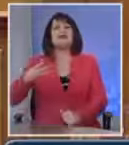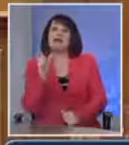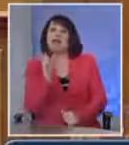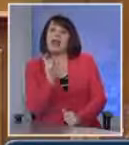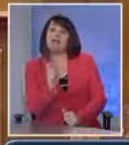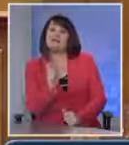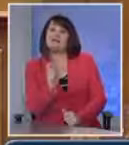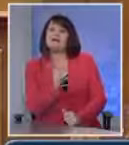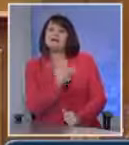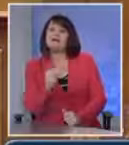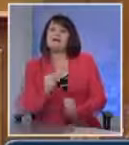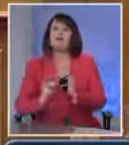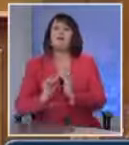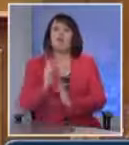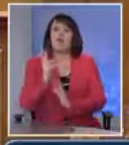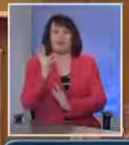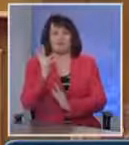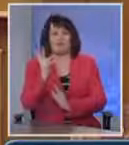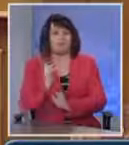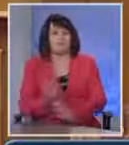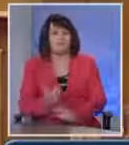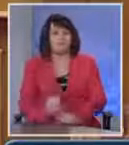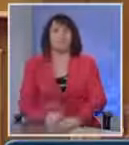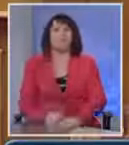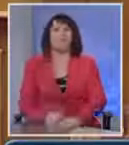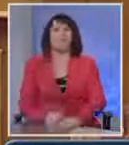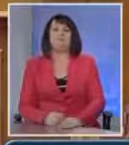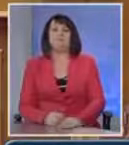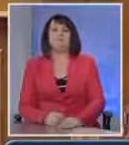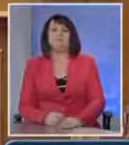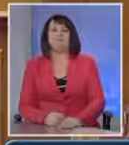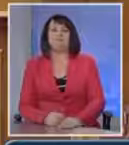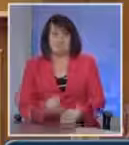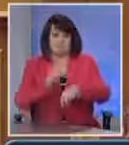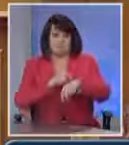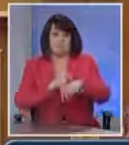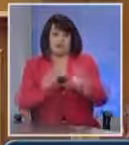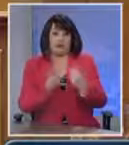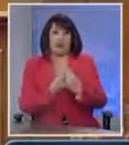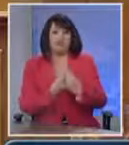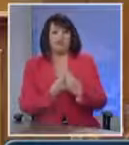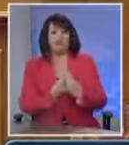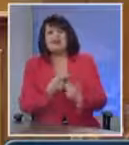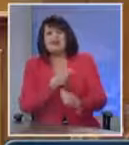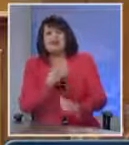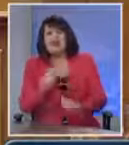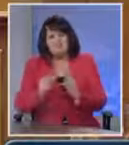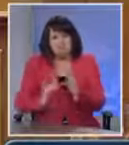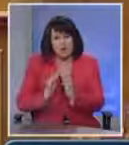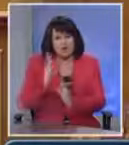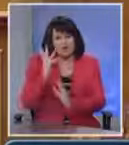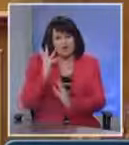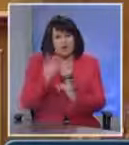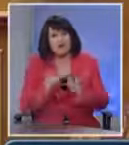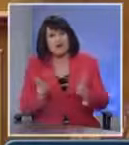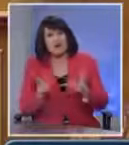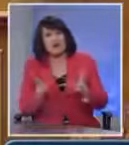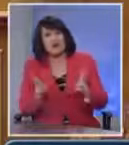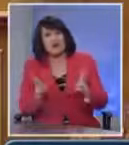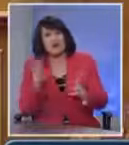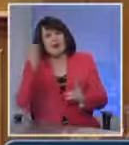προοδευτικό. Είναι προοδευτικό, για να ξεκινήσω από τα πολύ επίκαιρα, είναι προοδευτικό να επιτρέπουμε σε